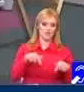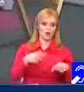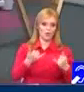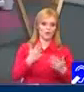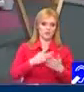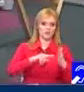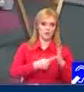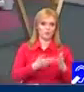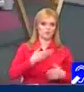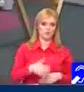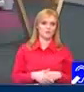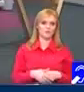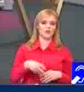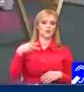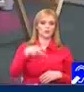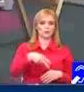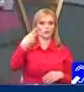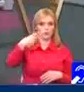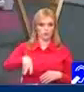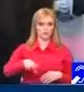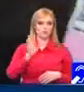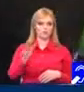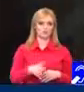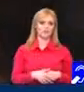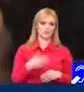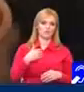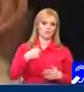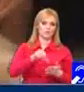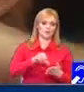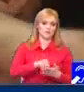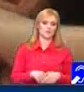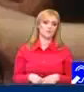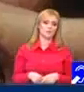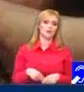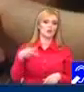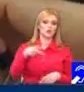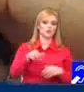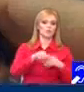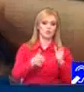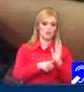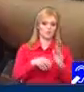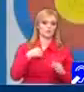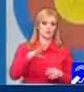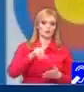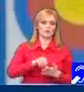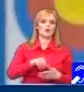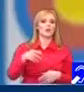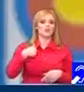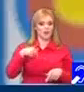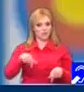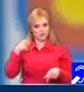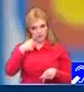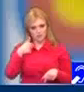nostru, 2020 Paralimpiada de la Tokyo. Pe locul 46 în ierarhia mondială, Filip vrea să facă o figură frumoasă și la